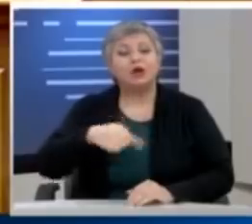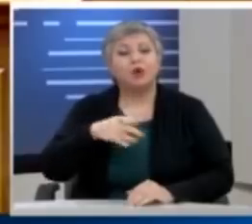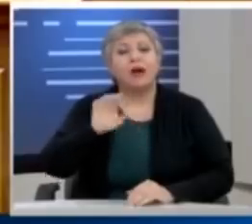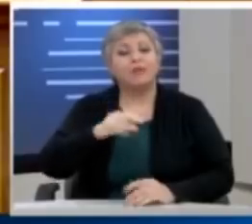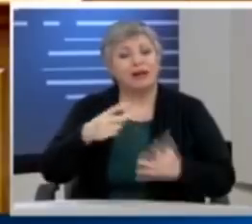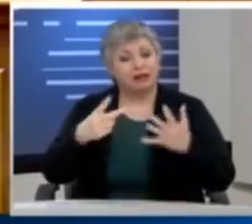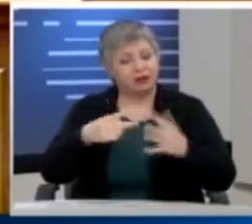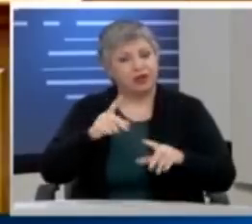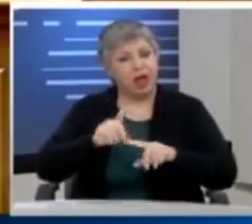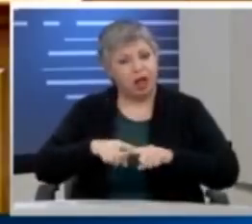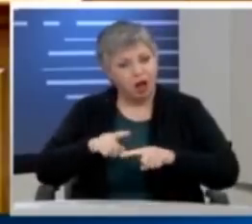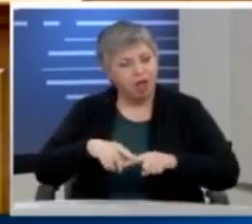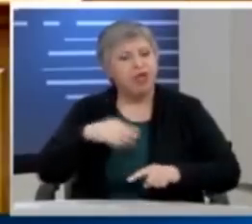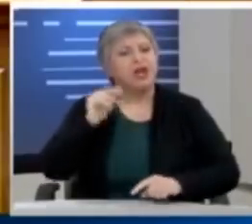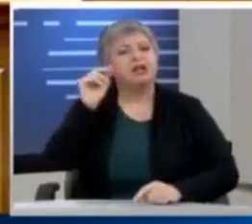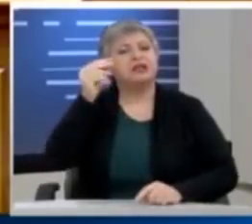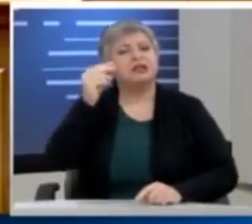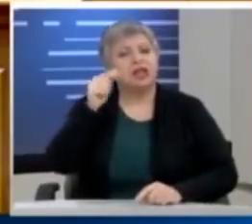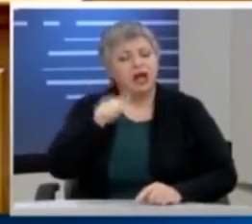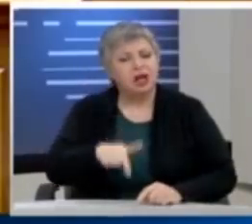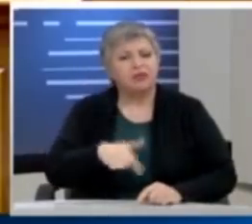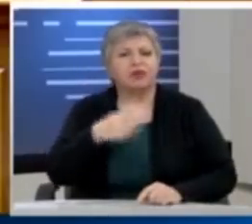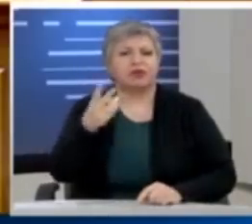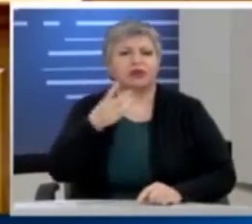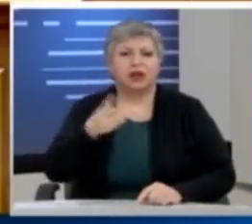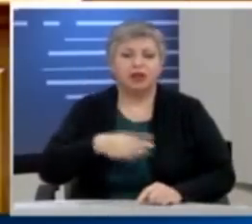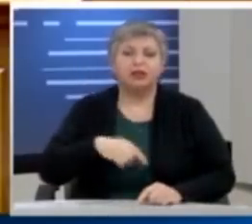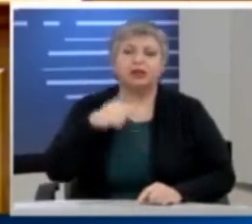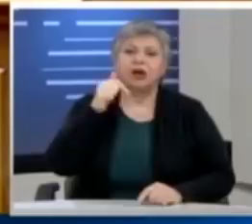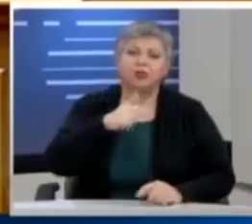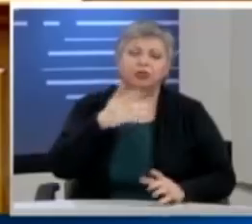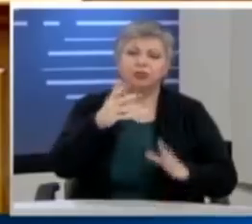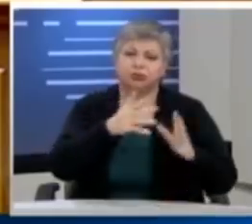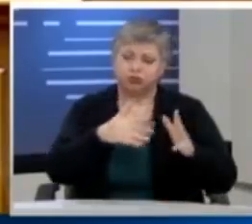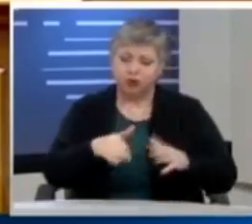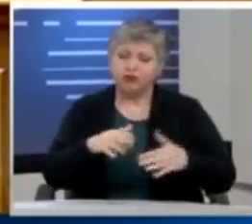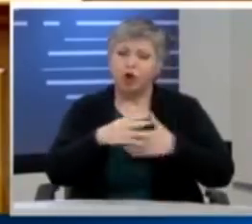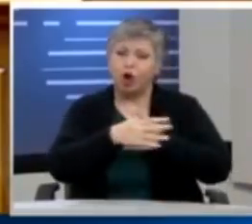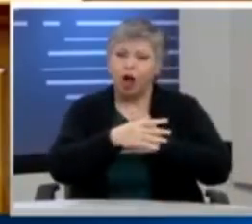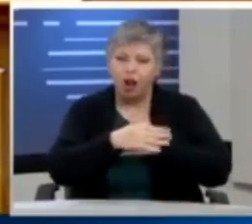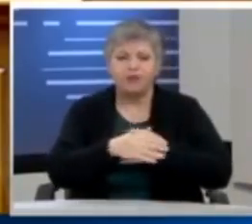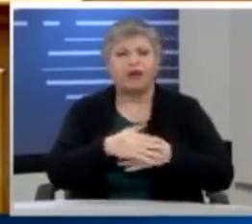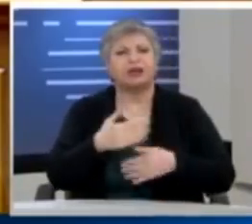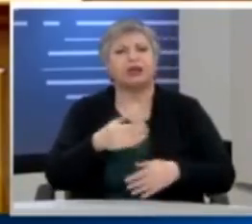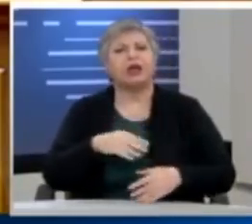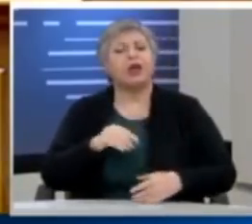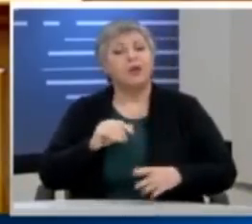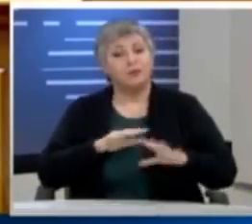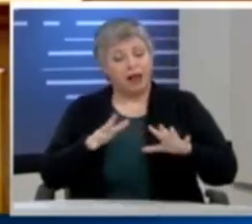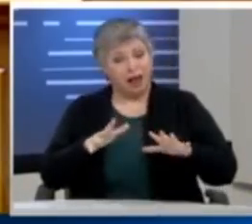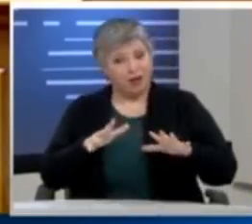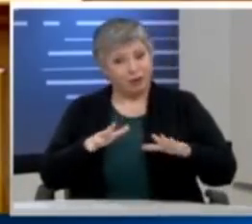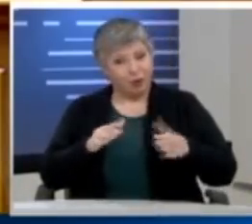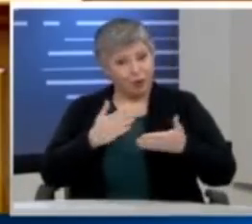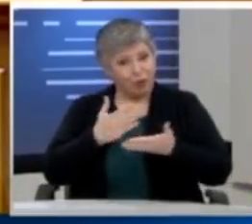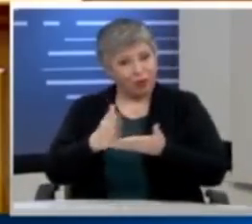Σερβία το 38,3%, η Βουλγαρία περίπου 10%, η Αλβανία 0,5%. Ήταν μια μεγάλη γεωγραφική περιφέρεια